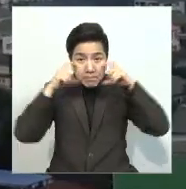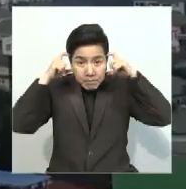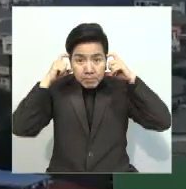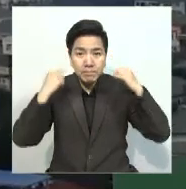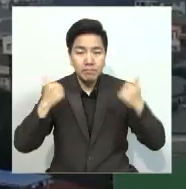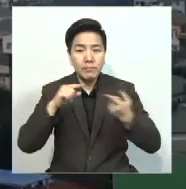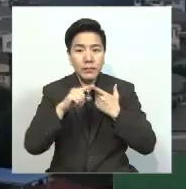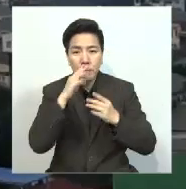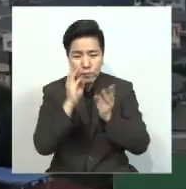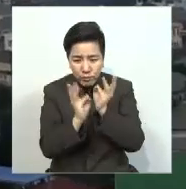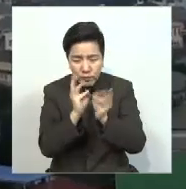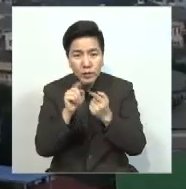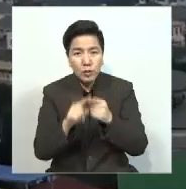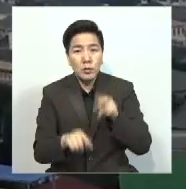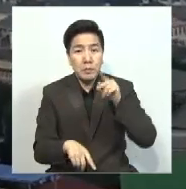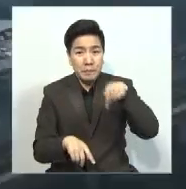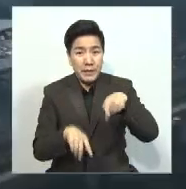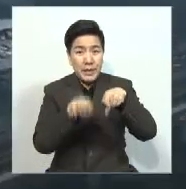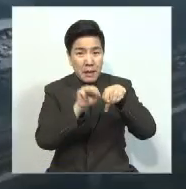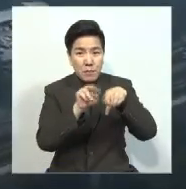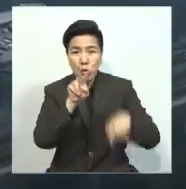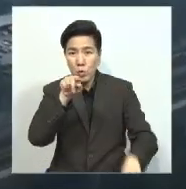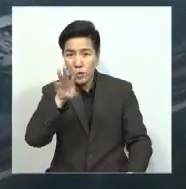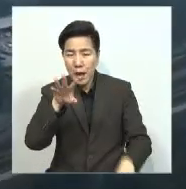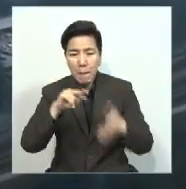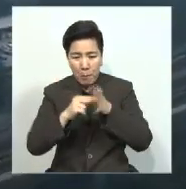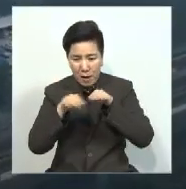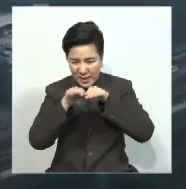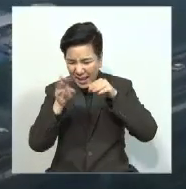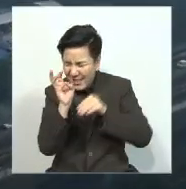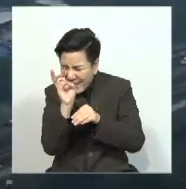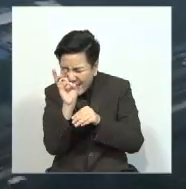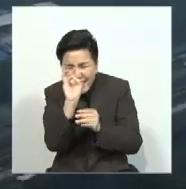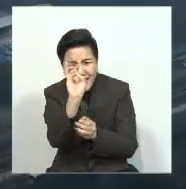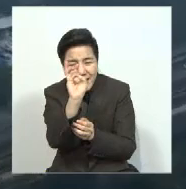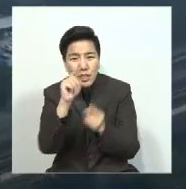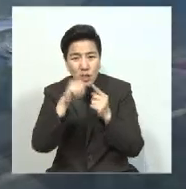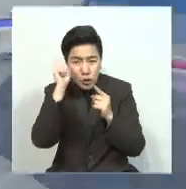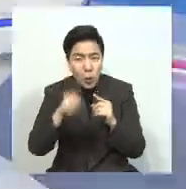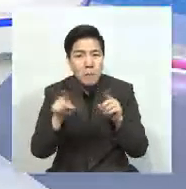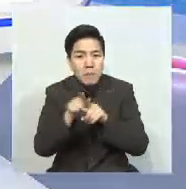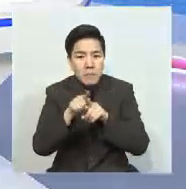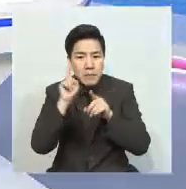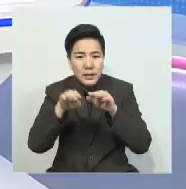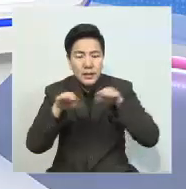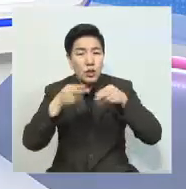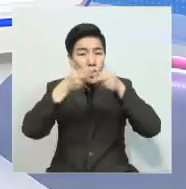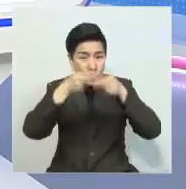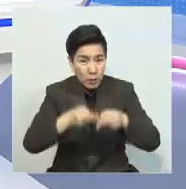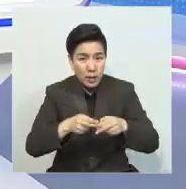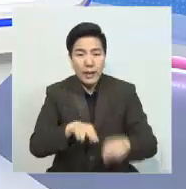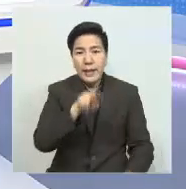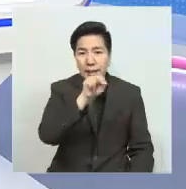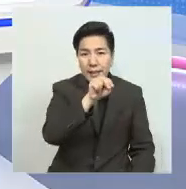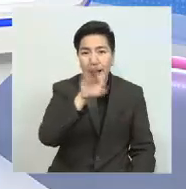เนี่ยถ้าอยู่ในค่าฝุ่นละอองที่บอกว่า 2.5 ไมครอนเนี่ยเล็กเกินค่ามาตรฐานแล้วเนี่ยต้องใช้แมสที่เป็นแมสเฉพาะนั่นก็